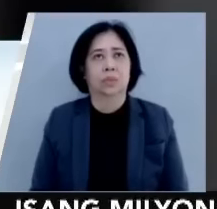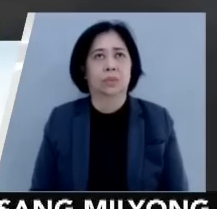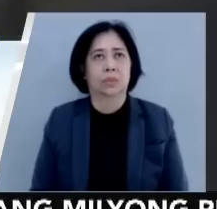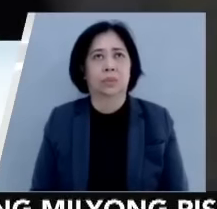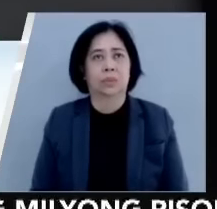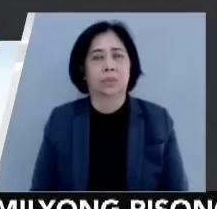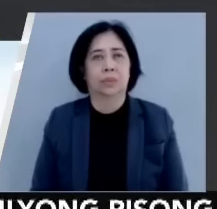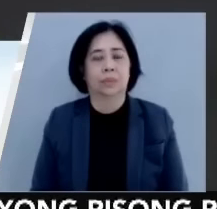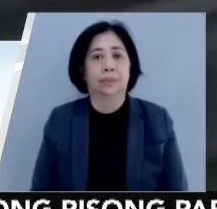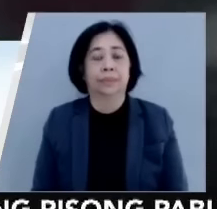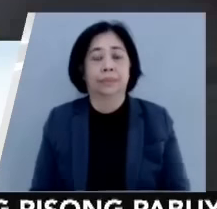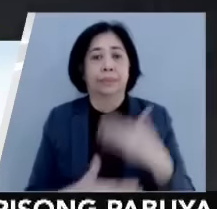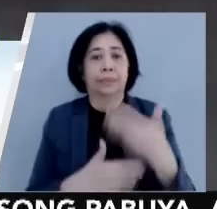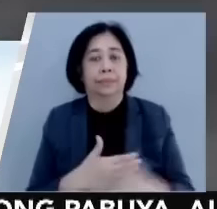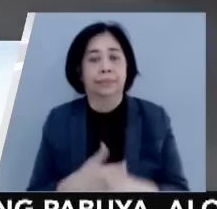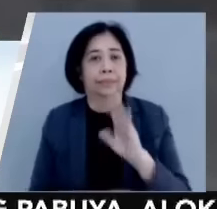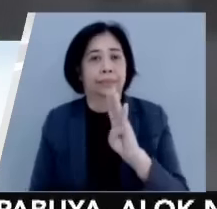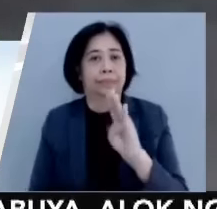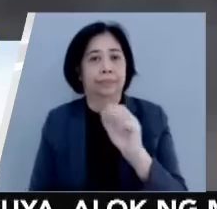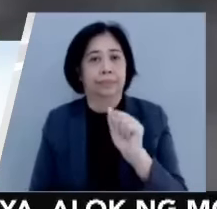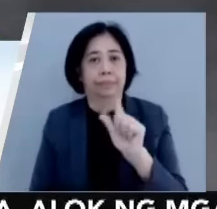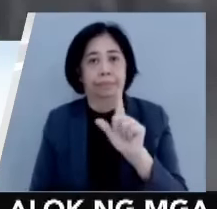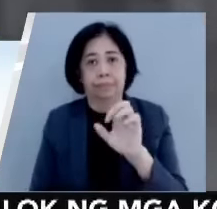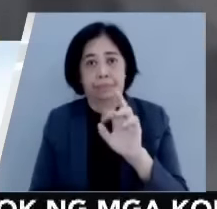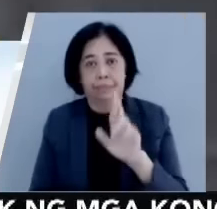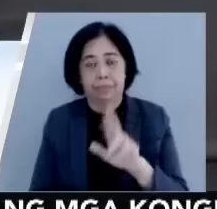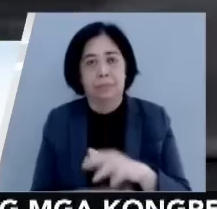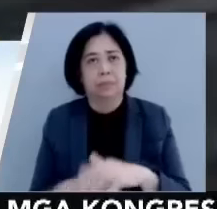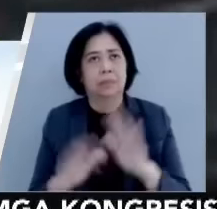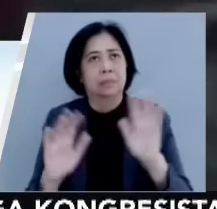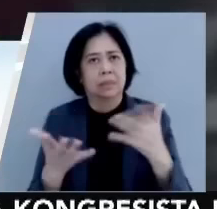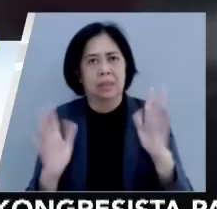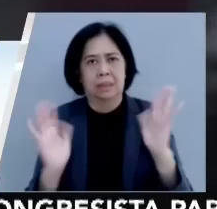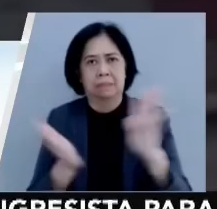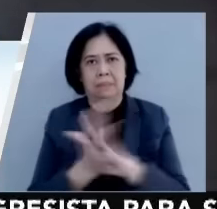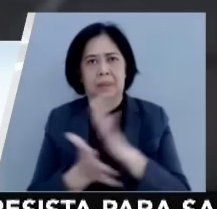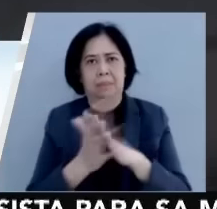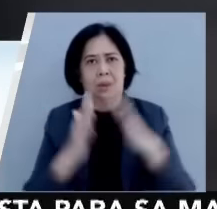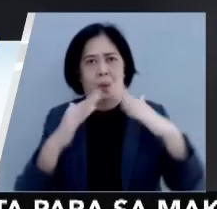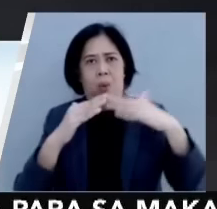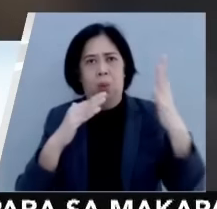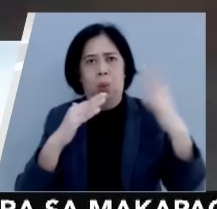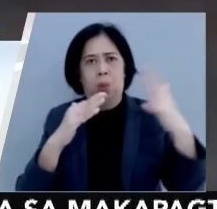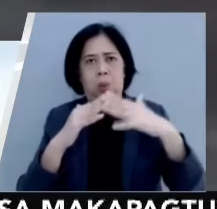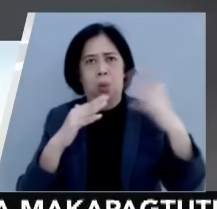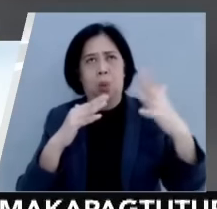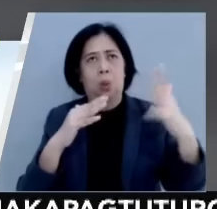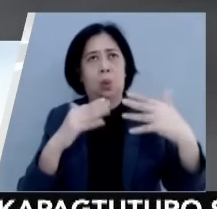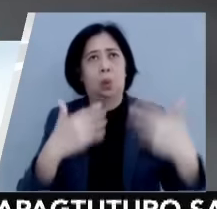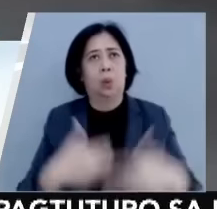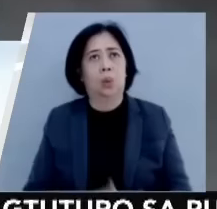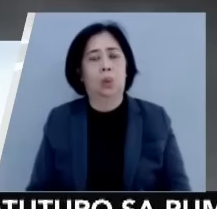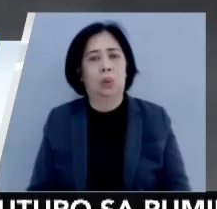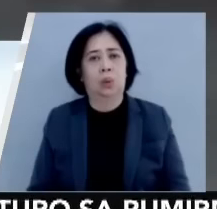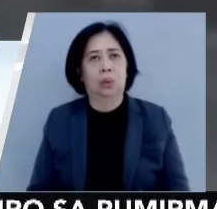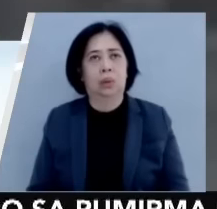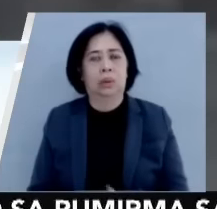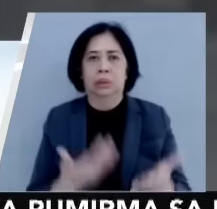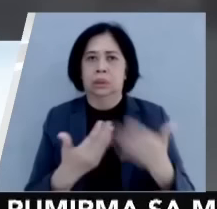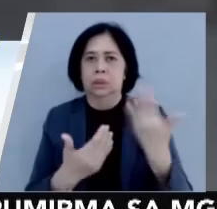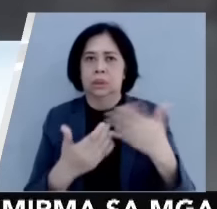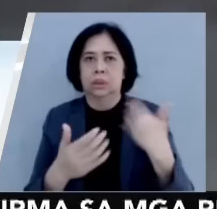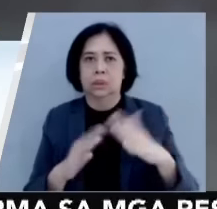Habang sa bayan ng Baler, mistulang papel naman ang yerong ito. Walang kahirap-hirap na pinalipad